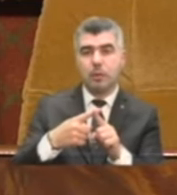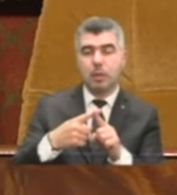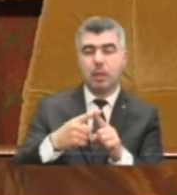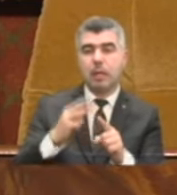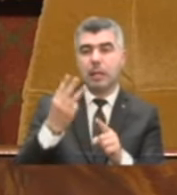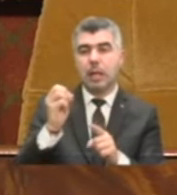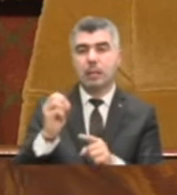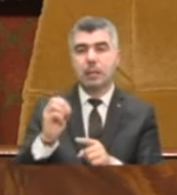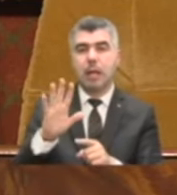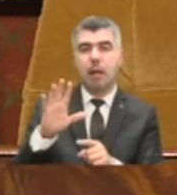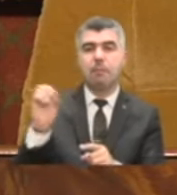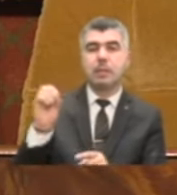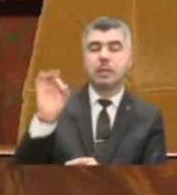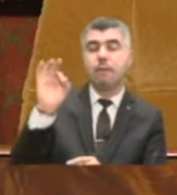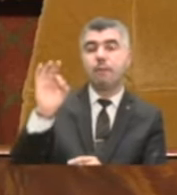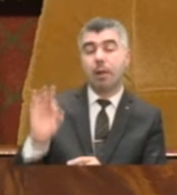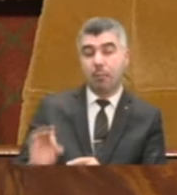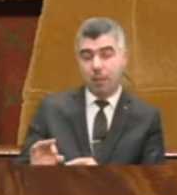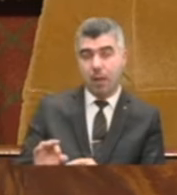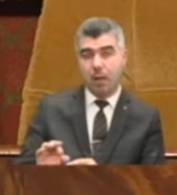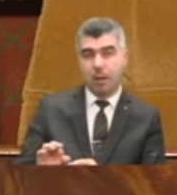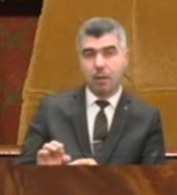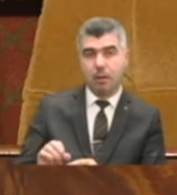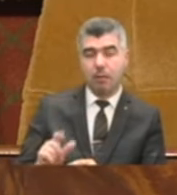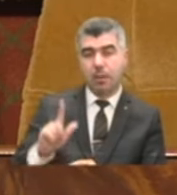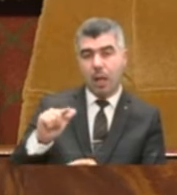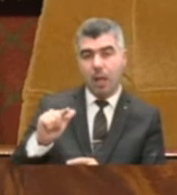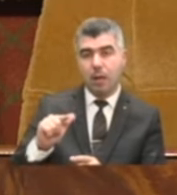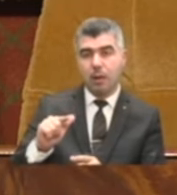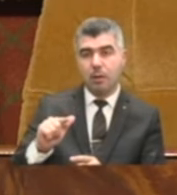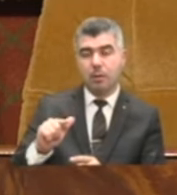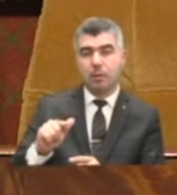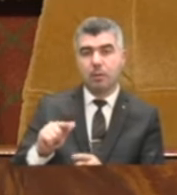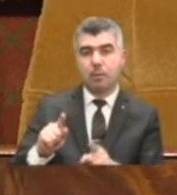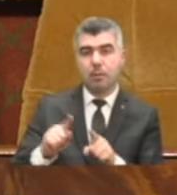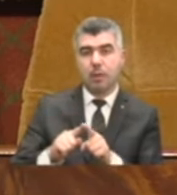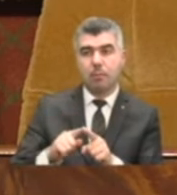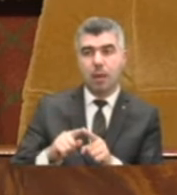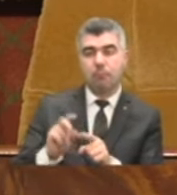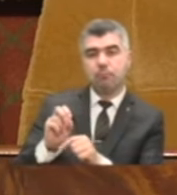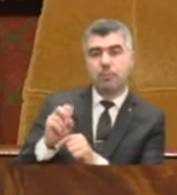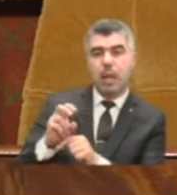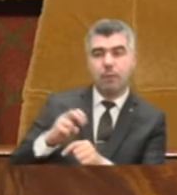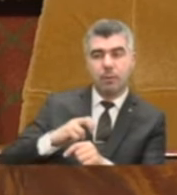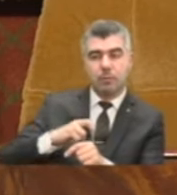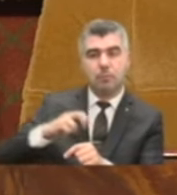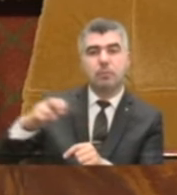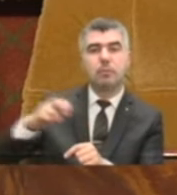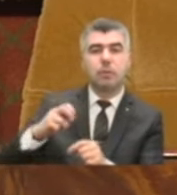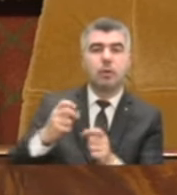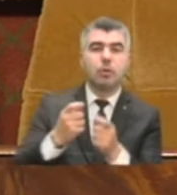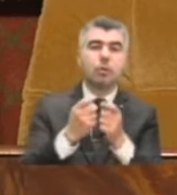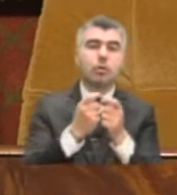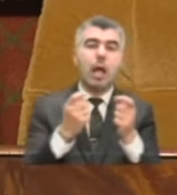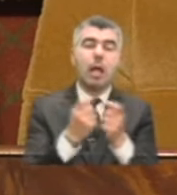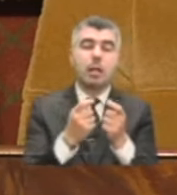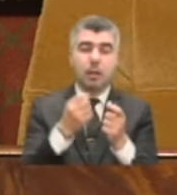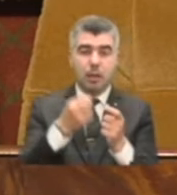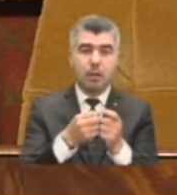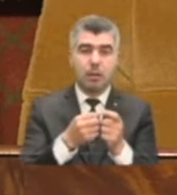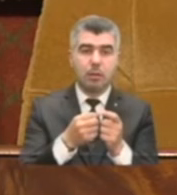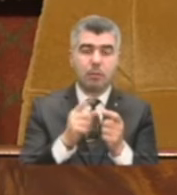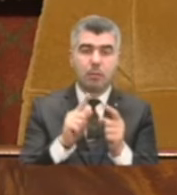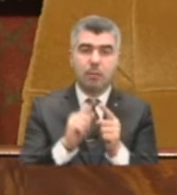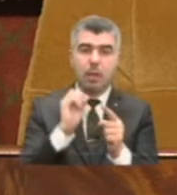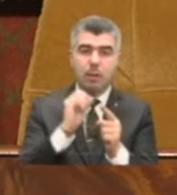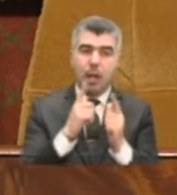30 و 50%، في خاصة بالنسبة لبعض الخطوط التي تتحركها شركات معنية دون حسب